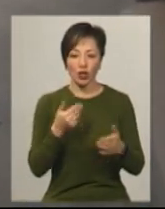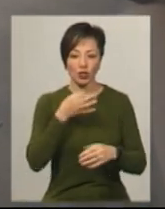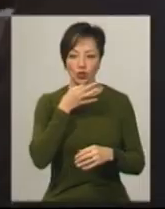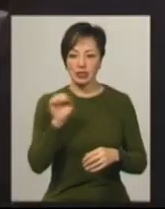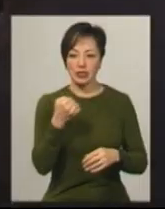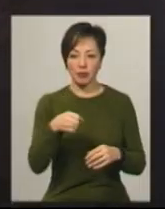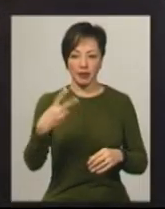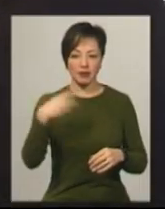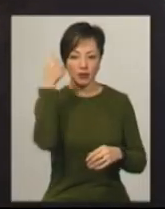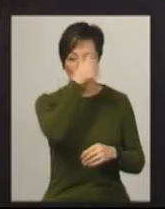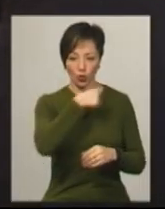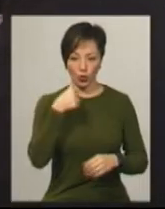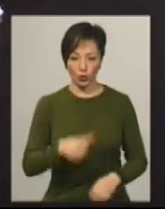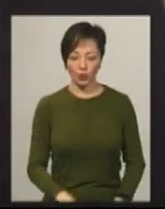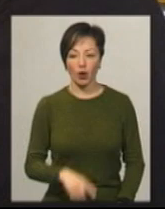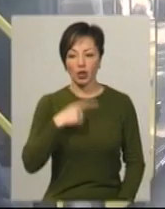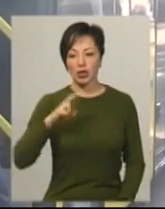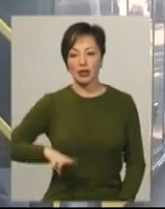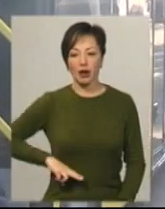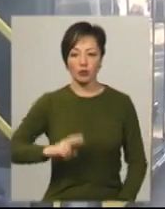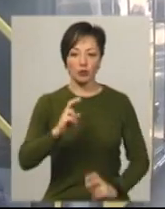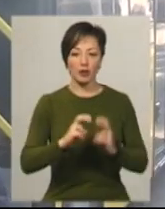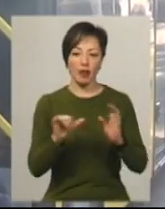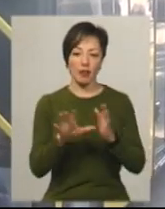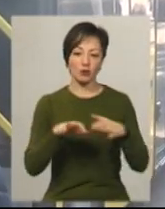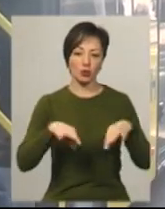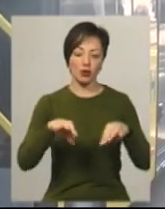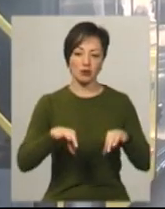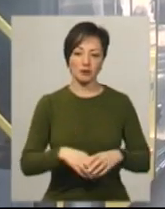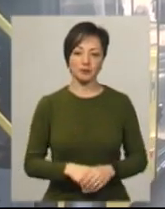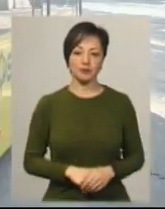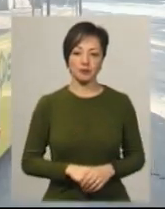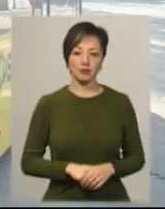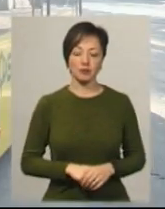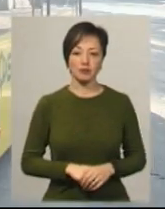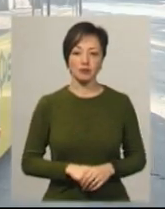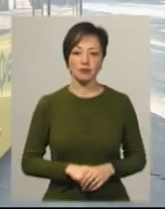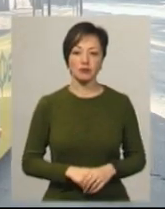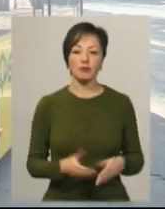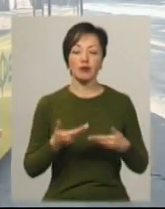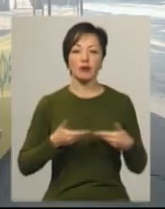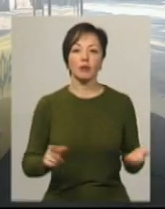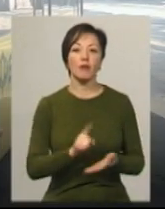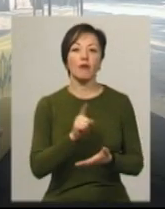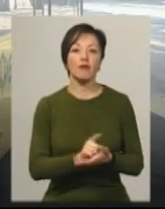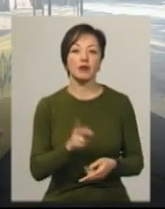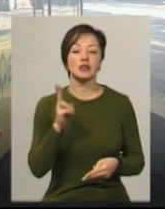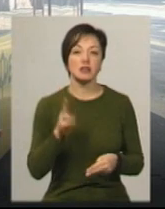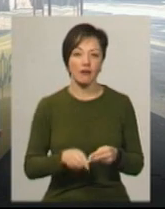2020 року, каже директор комунального підприємства «Електротранс» Віктор Паламарчук. Ми повинні завершити